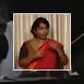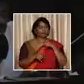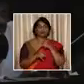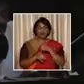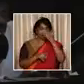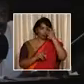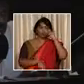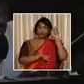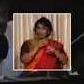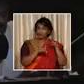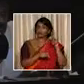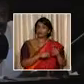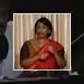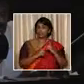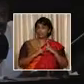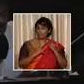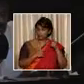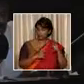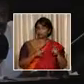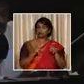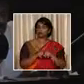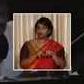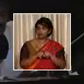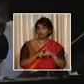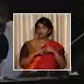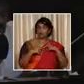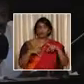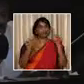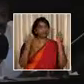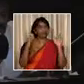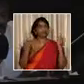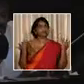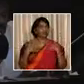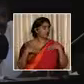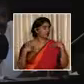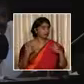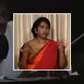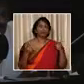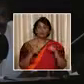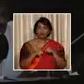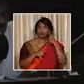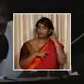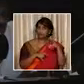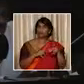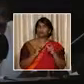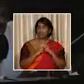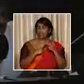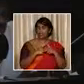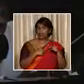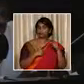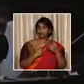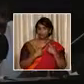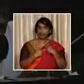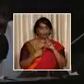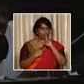என்பதைத்தான் இந்த வரலாறு சொல்லுகிறது. ஆகவே கௌரவ பிரதி சபாநாயகர் அவர்களே, அவருடைய கருத்து என்பதுக்கு அப்பால் நான் ஒன்றை தெளிவாக சொல்லுகிறேன். இந்த